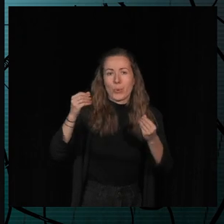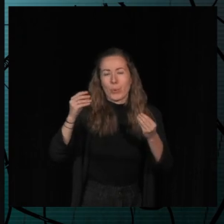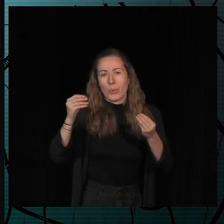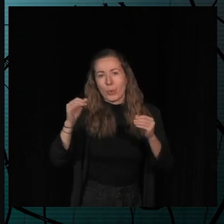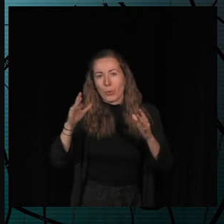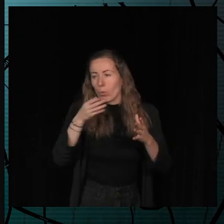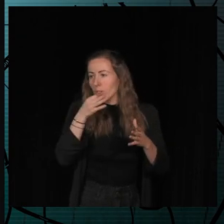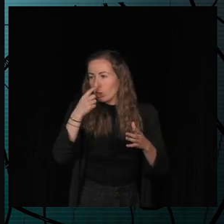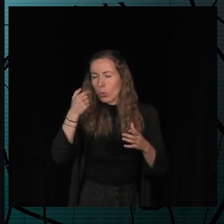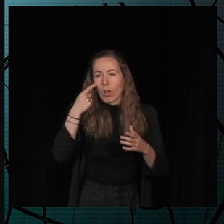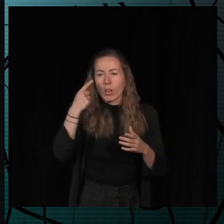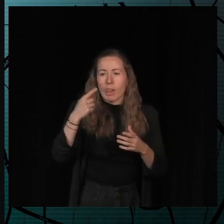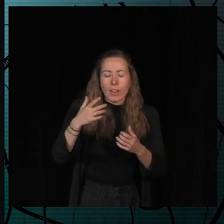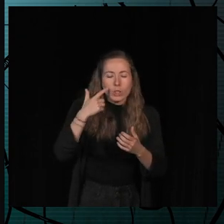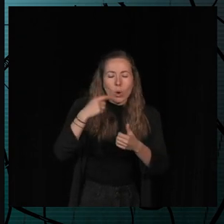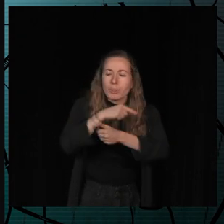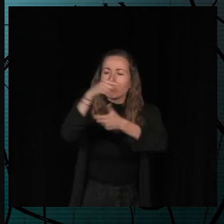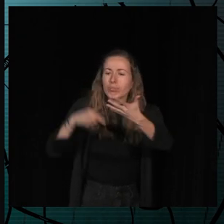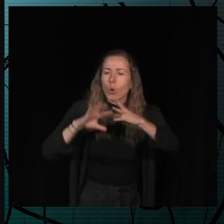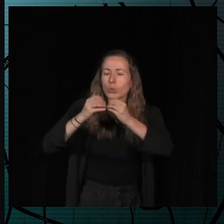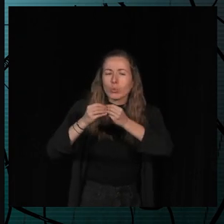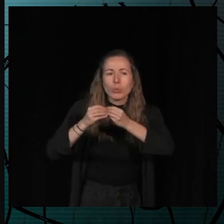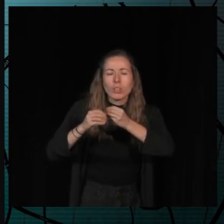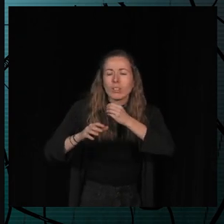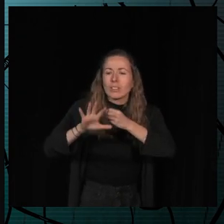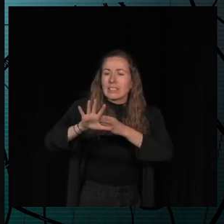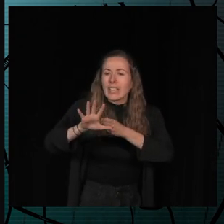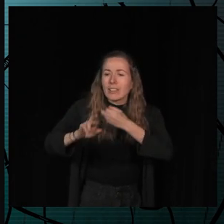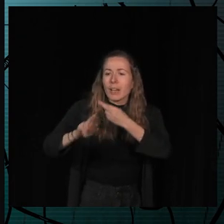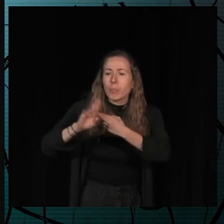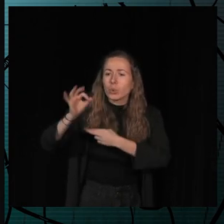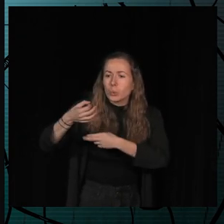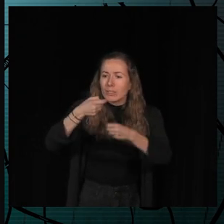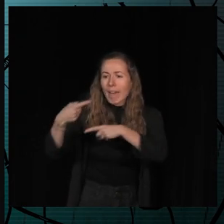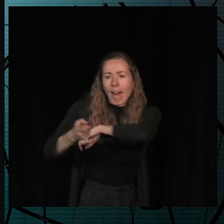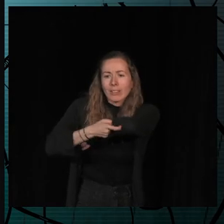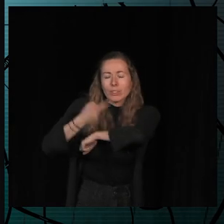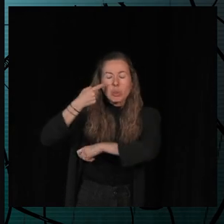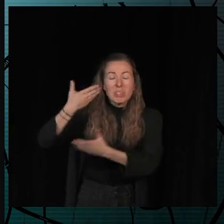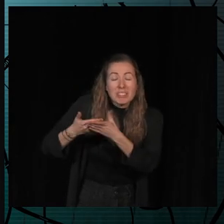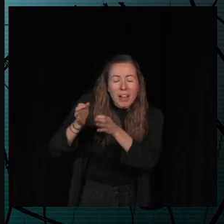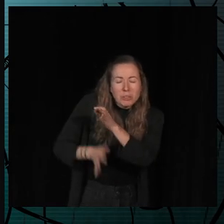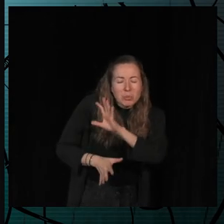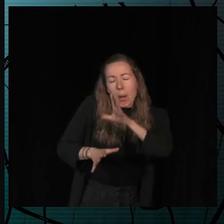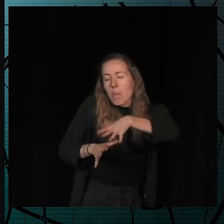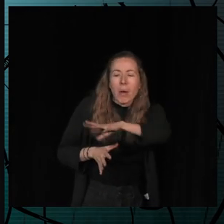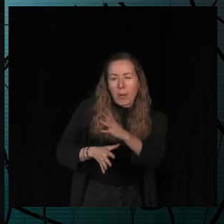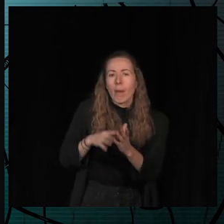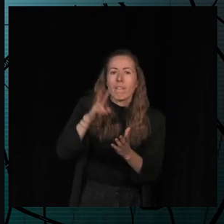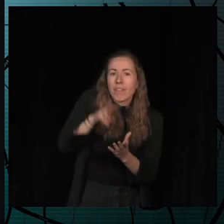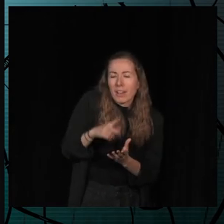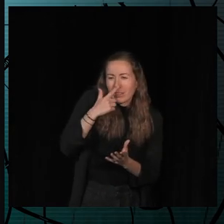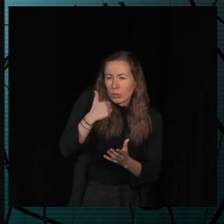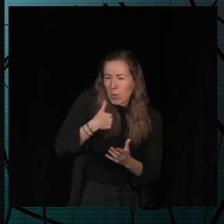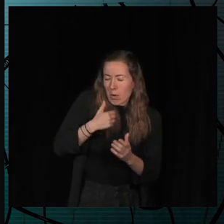le je crois que c'est plus de CIN réponses oui sur la totalité j'ai plus le les critère en tête euh bref juste pour dire que c'est quand même